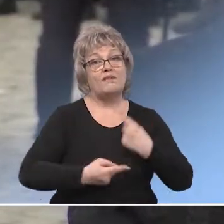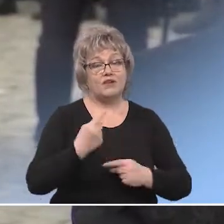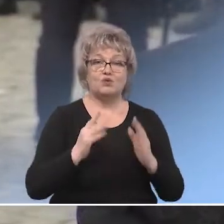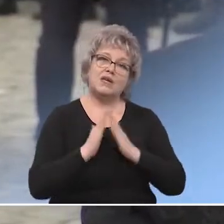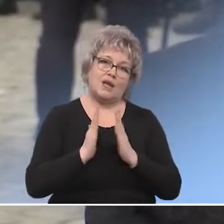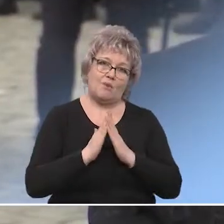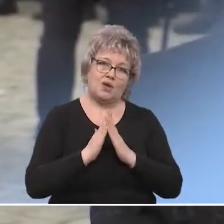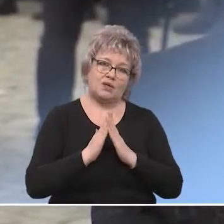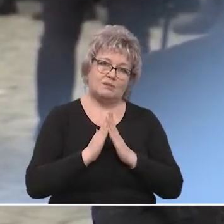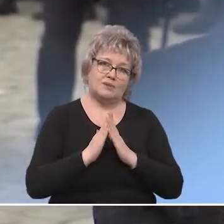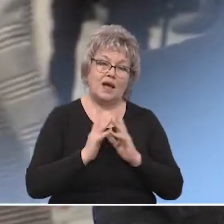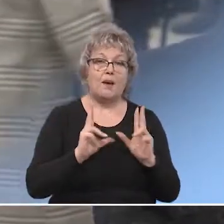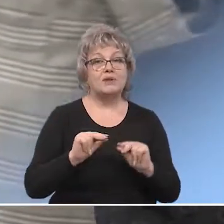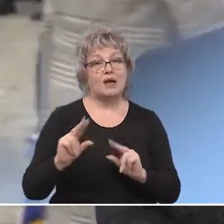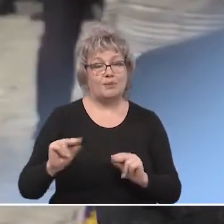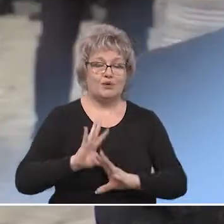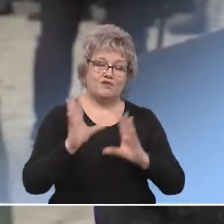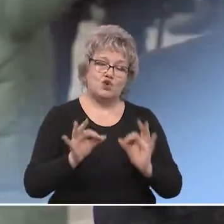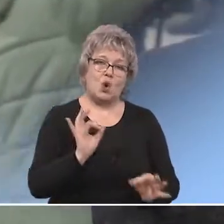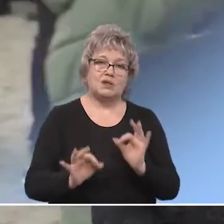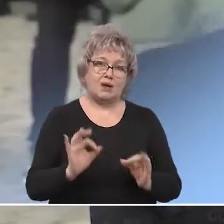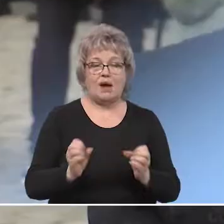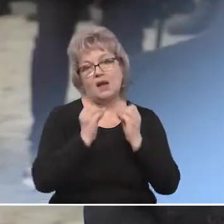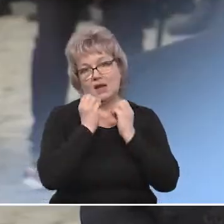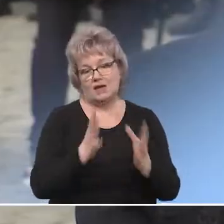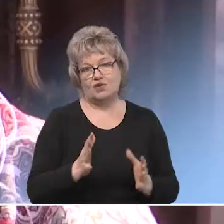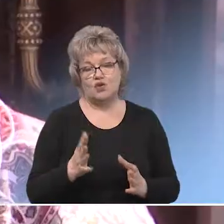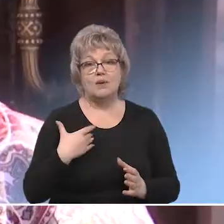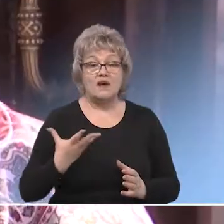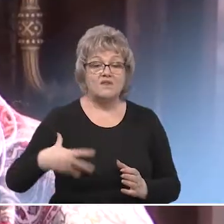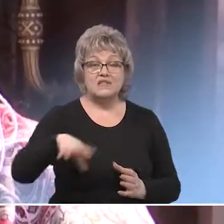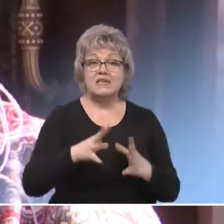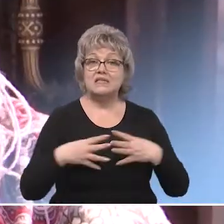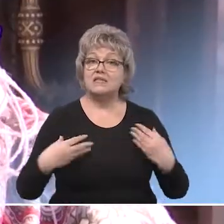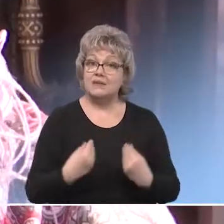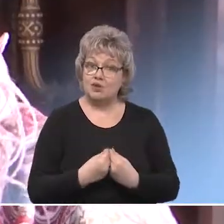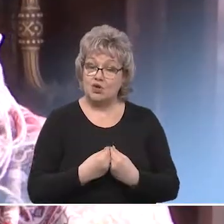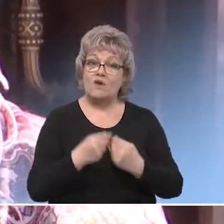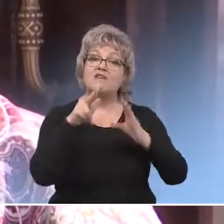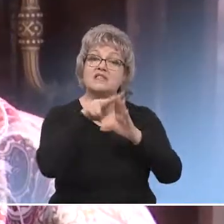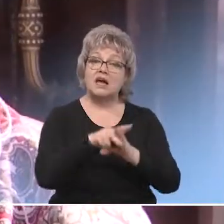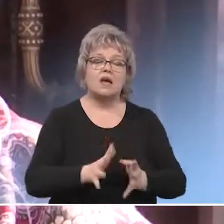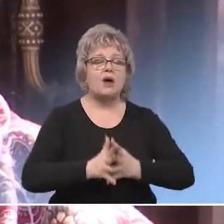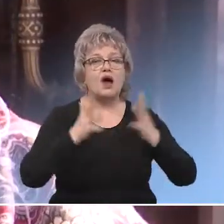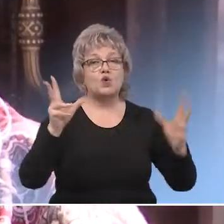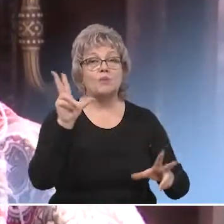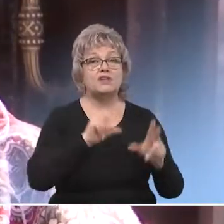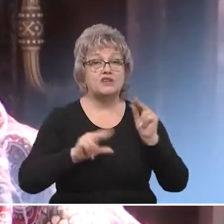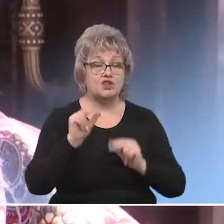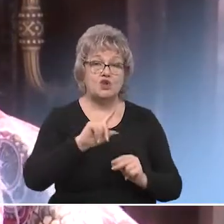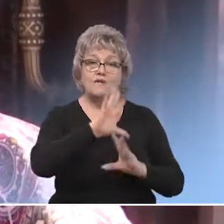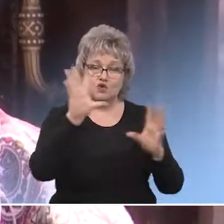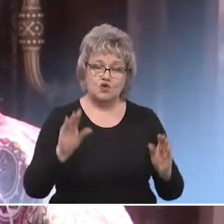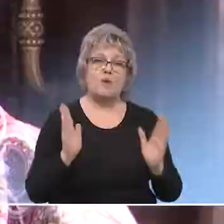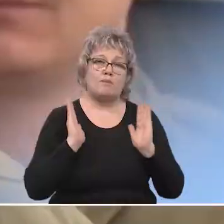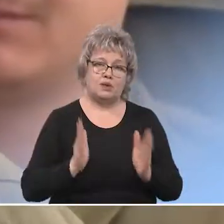чтобы пришел домой. Благополучно, все нормально, хорошо. Мы всей семьей возлагаем огромные надежды,